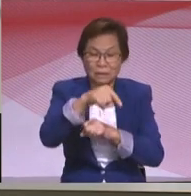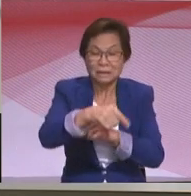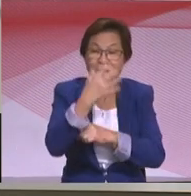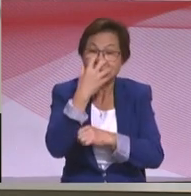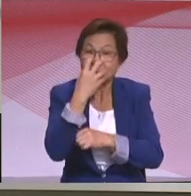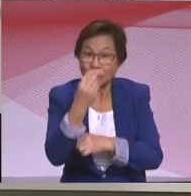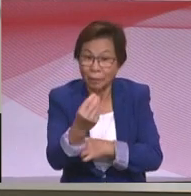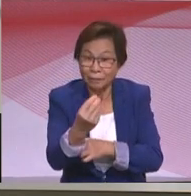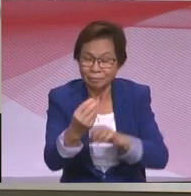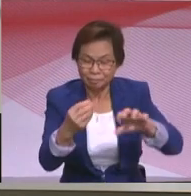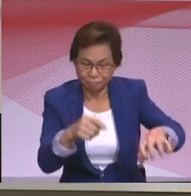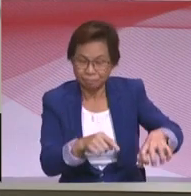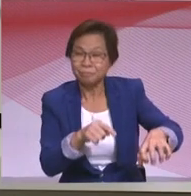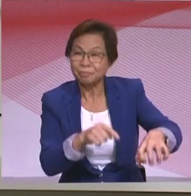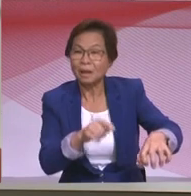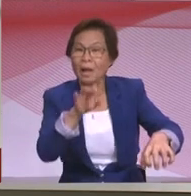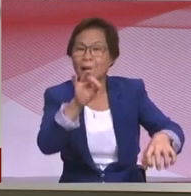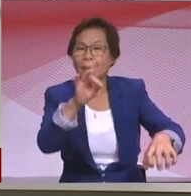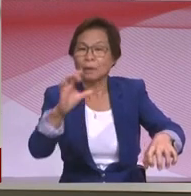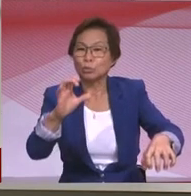ini adalah sebanyak